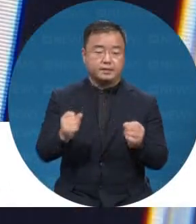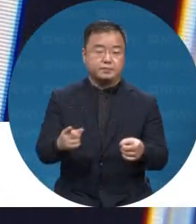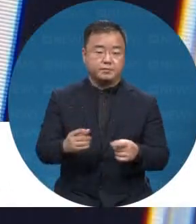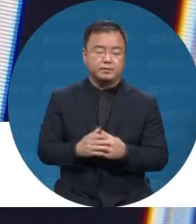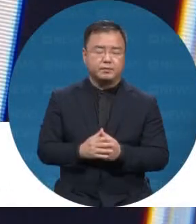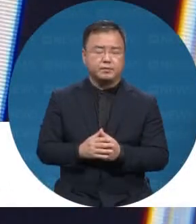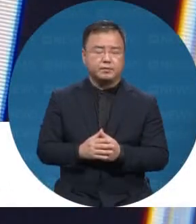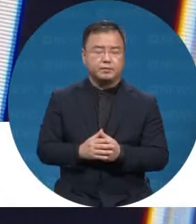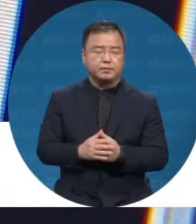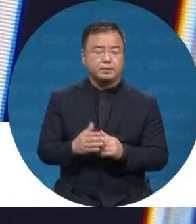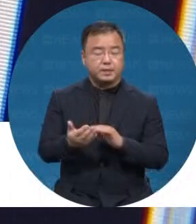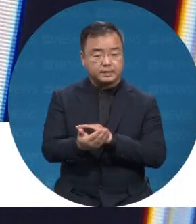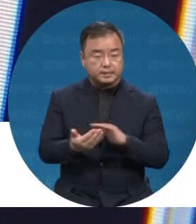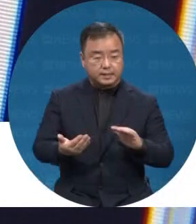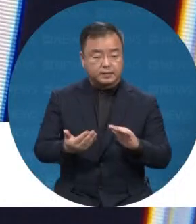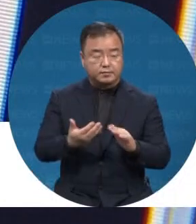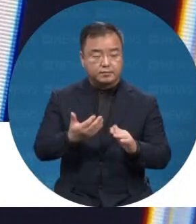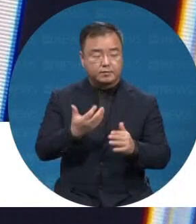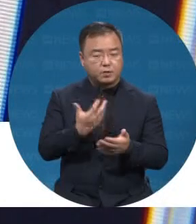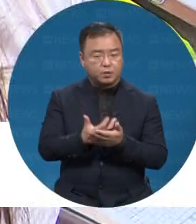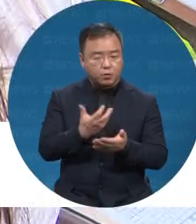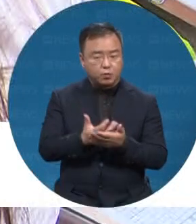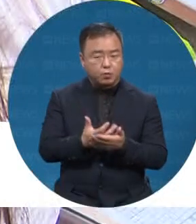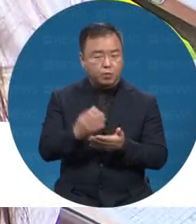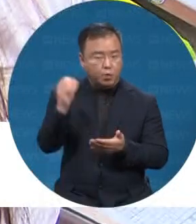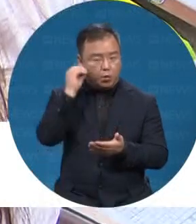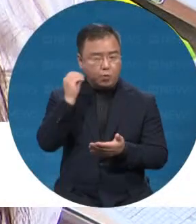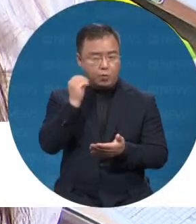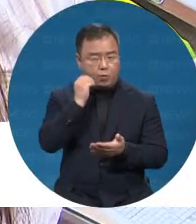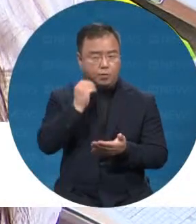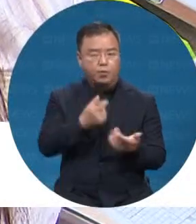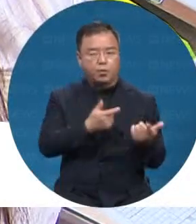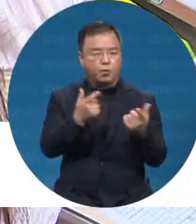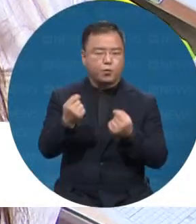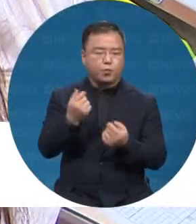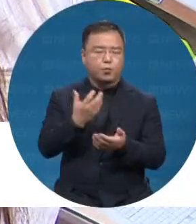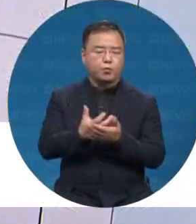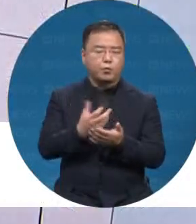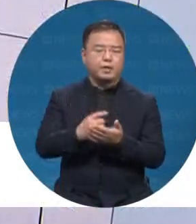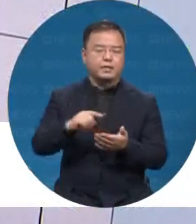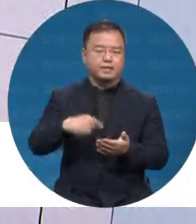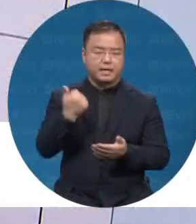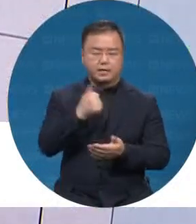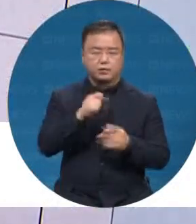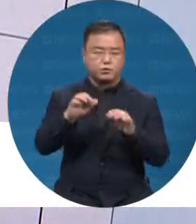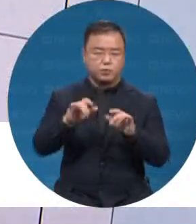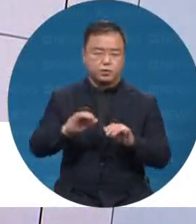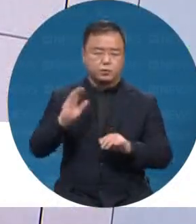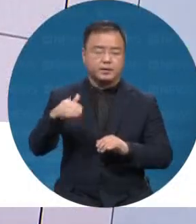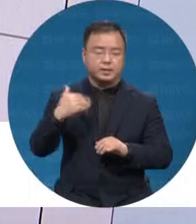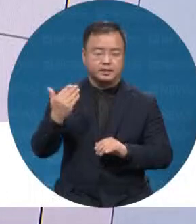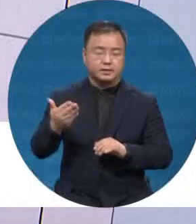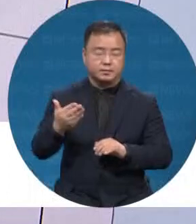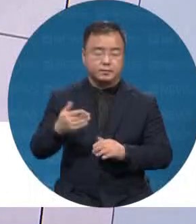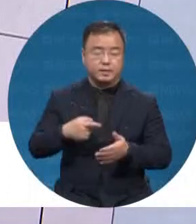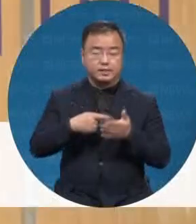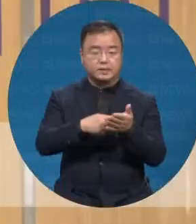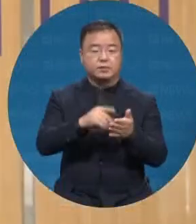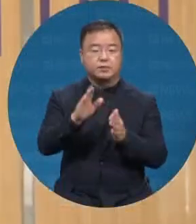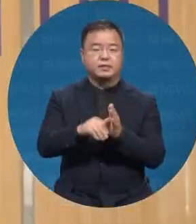사전에 원서접수 대행사 홈페이지에 공통 원서와 자기소개서를 미리 써두고 지원할 때마다 불러올 수